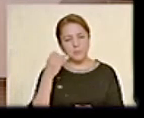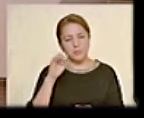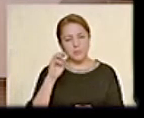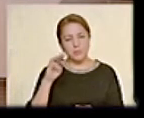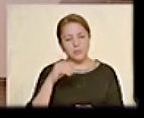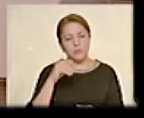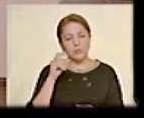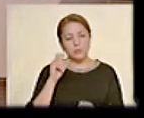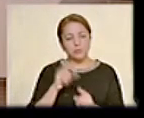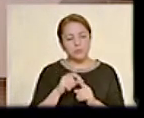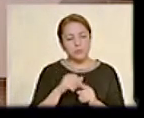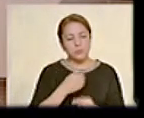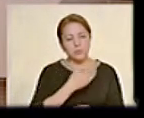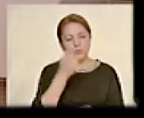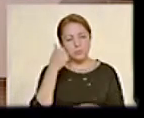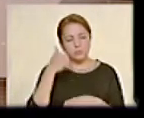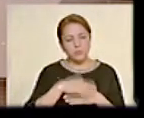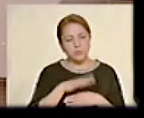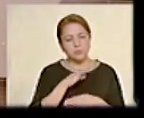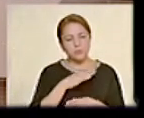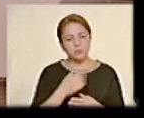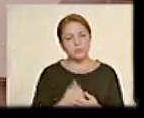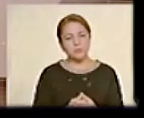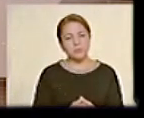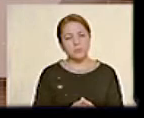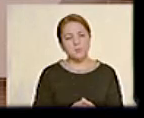sizlarga tushunarlik bo'ldimi? Mana endi keling,